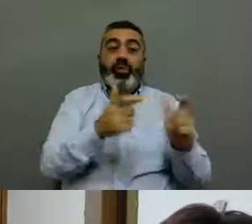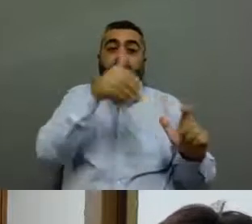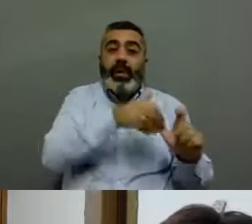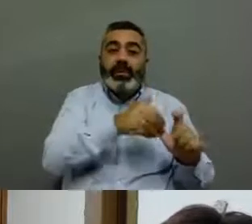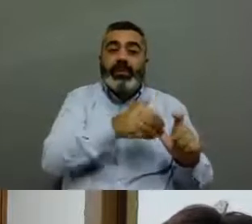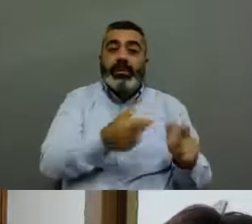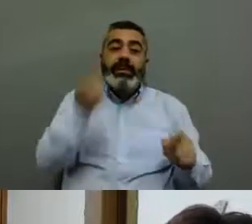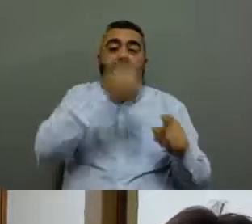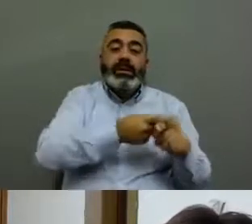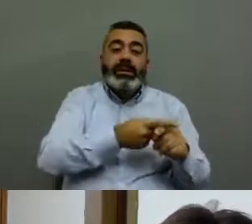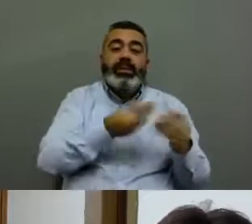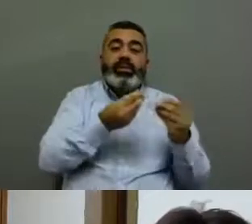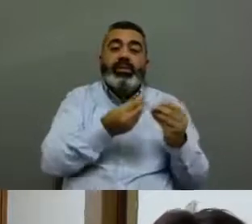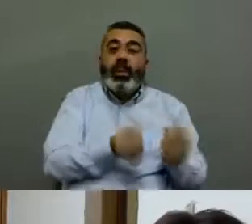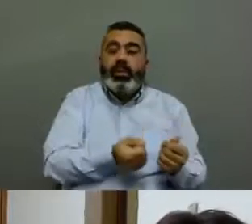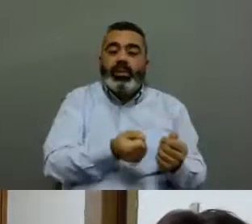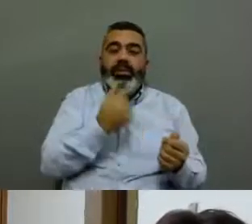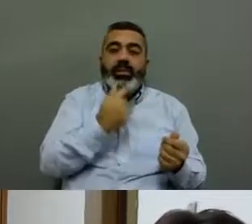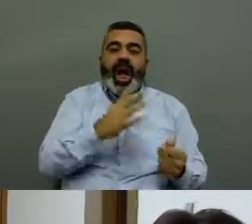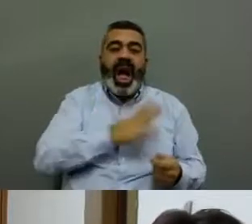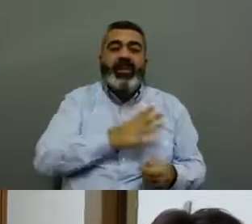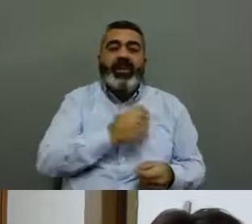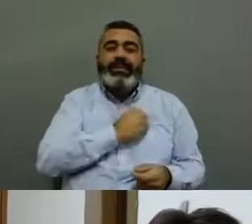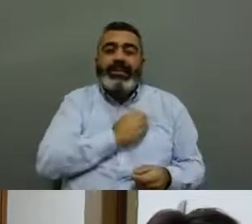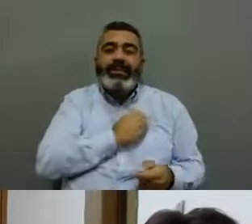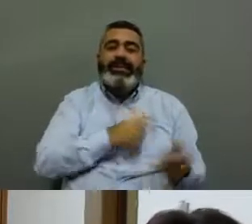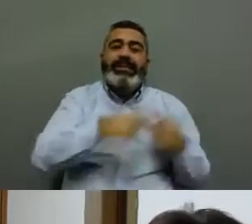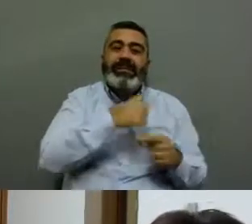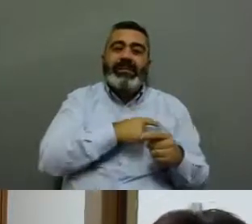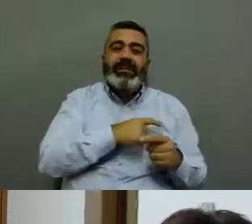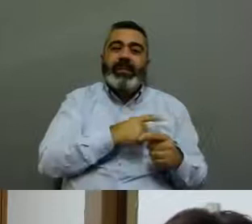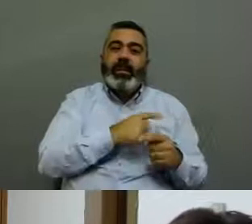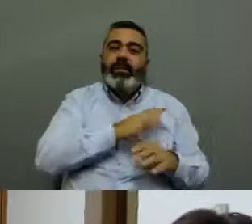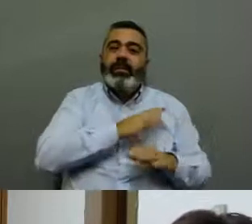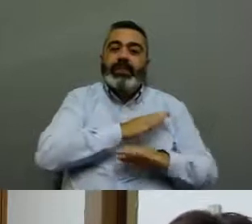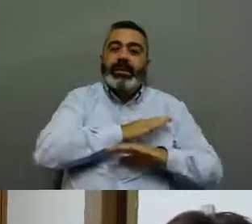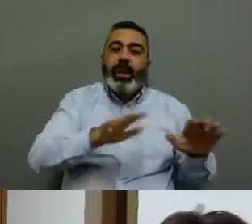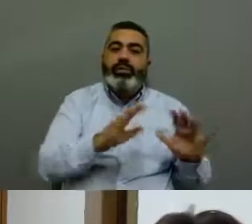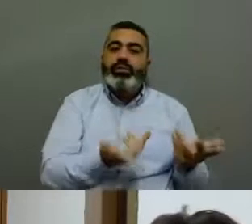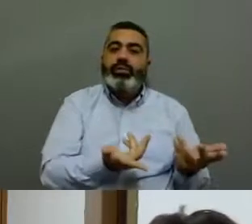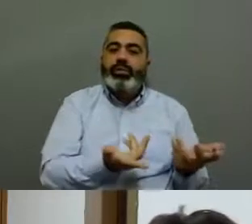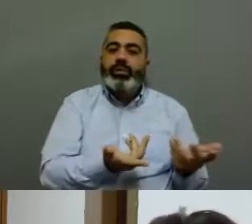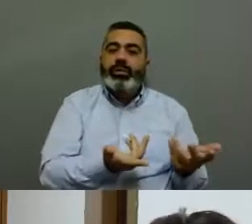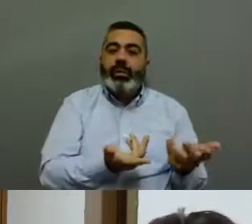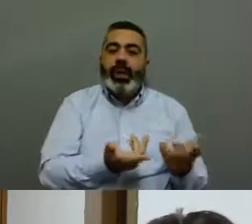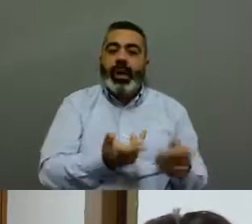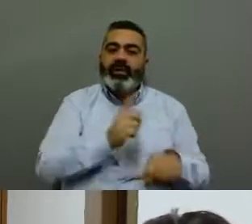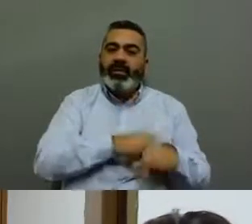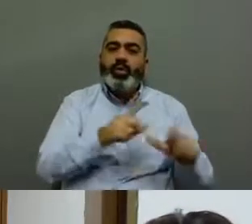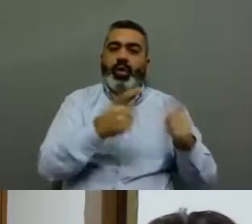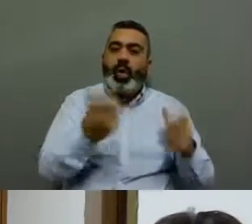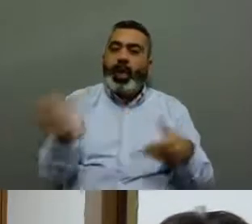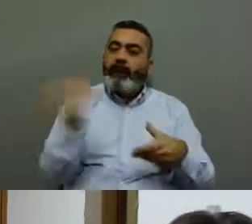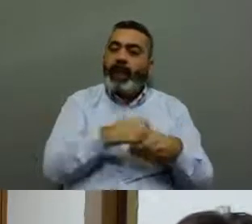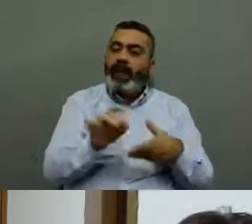μία έκφραση των ορίων της ανθρωπιάς. Με την έννοια ότι επιλέγει ποιος είναι μέσα και ποιος είναι